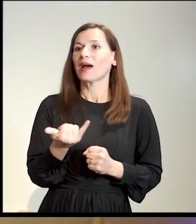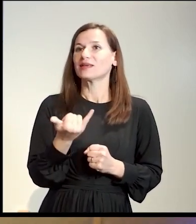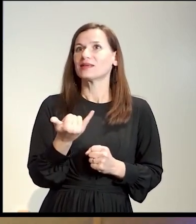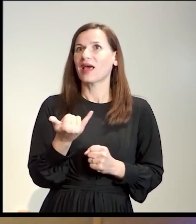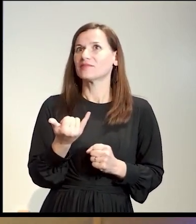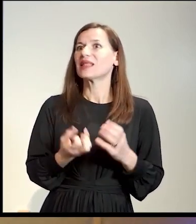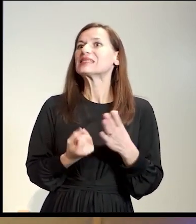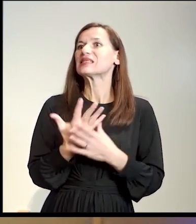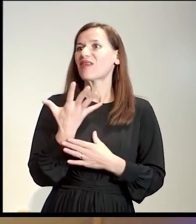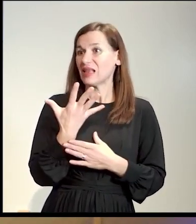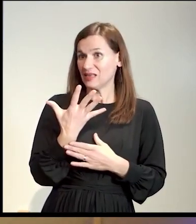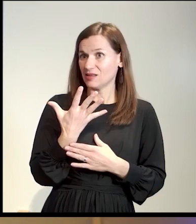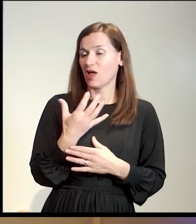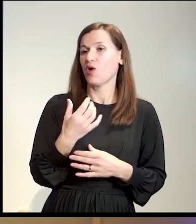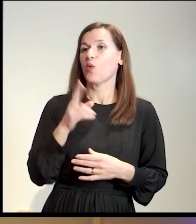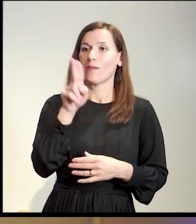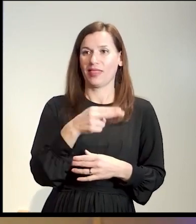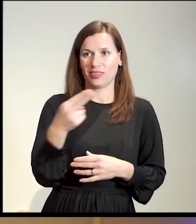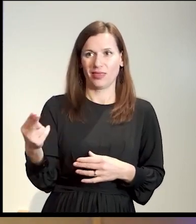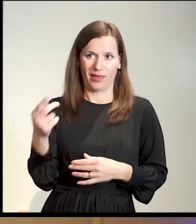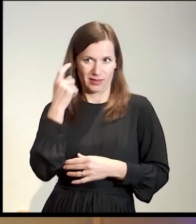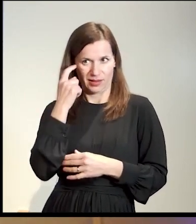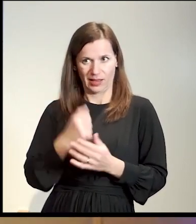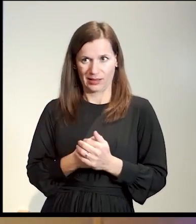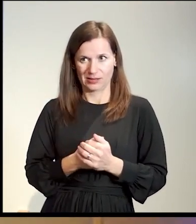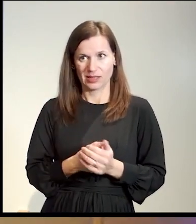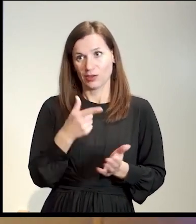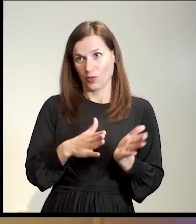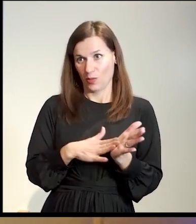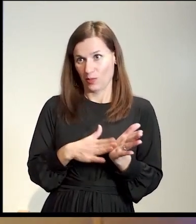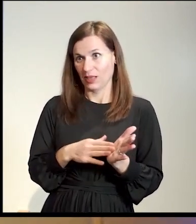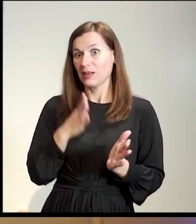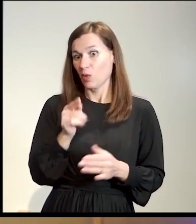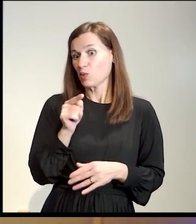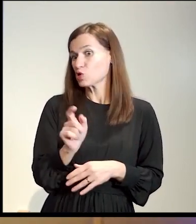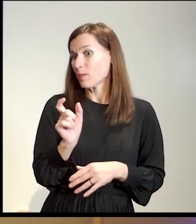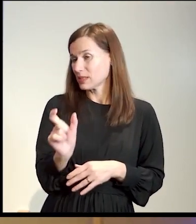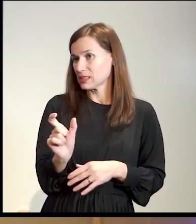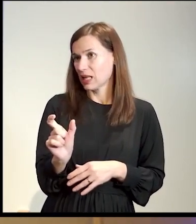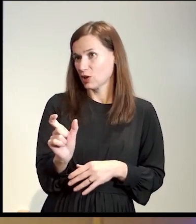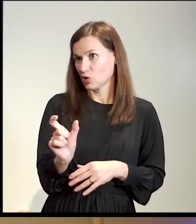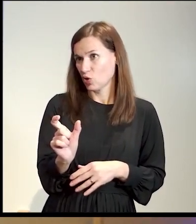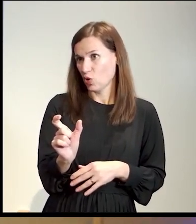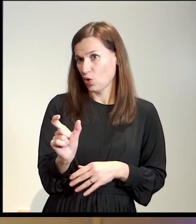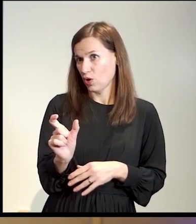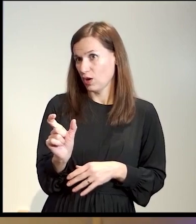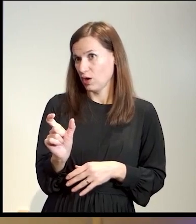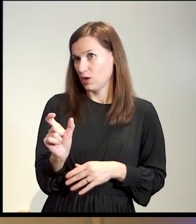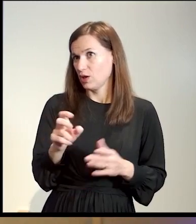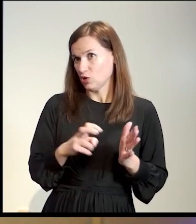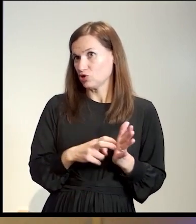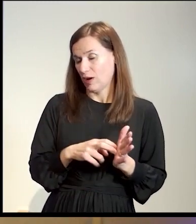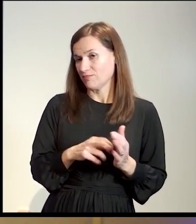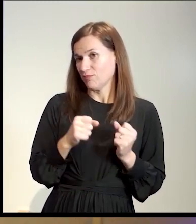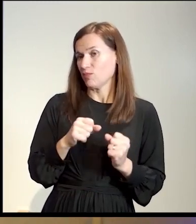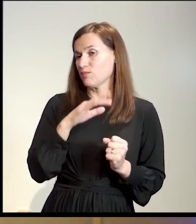umetne inteligence, kar pomeni, da se bomo s to besedo, vsaj upam, precej